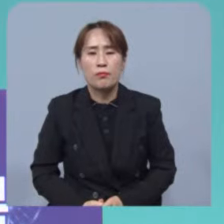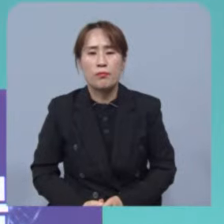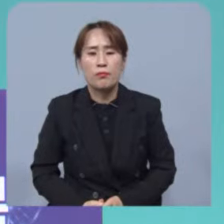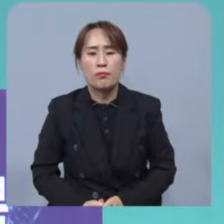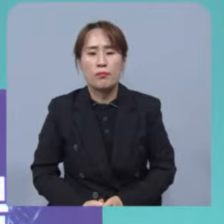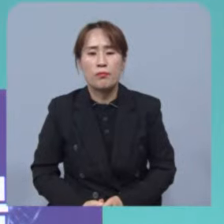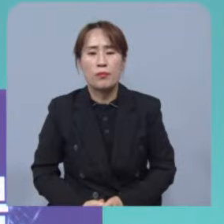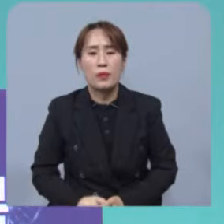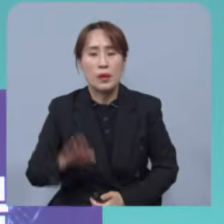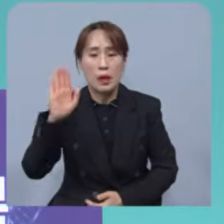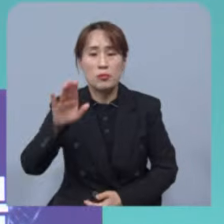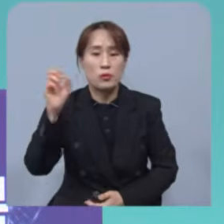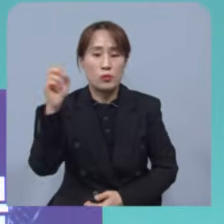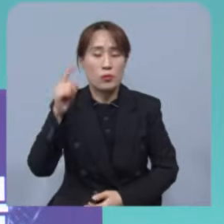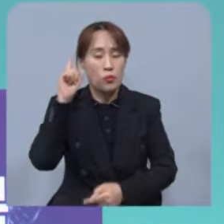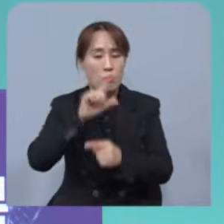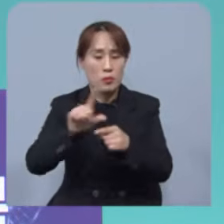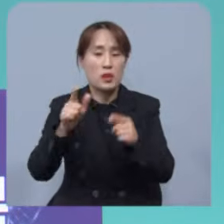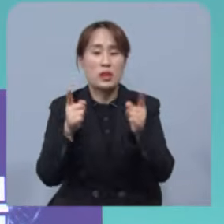고민할 시기가 또 오겠죠.